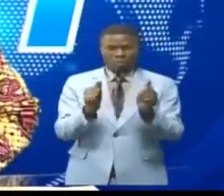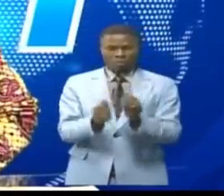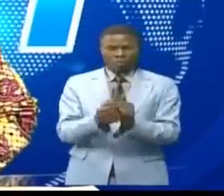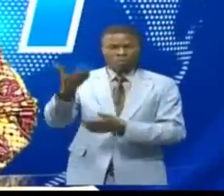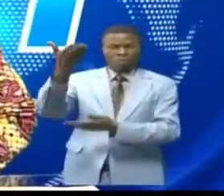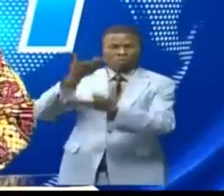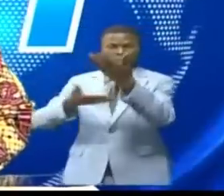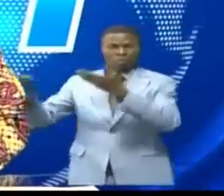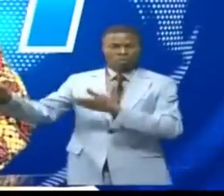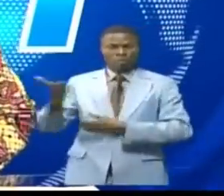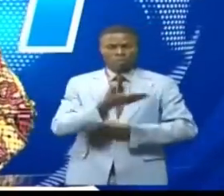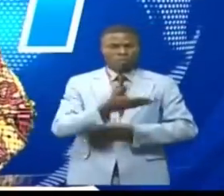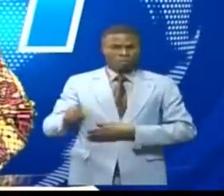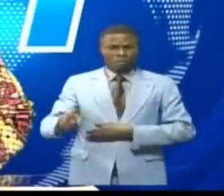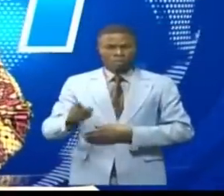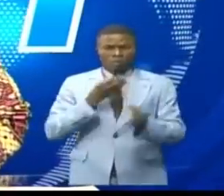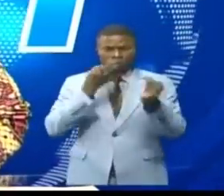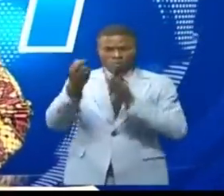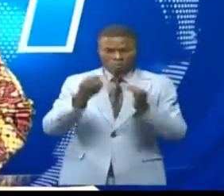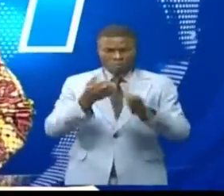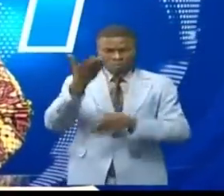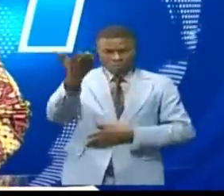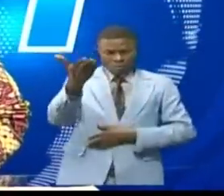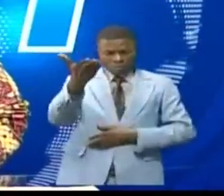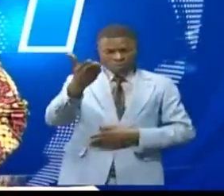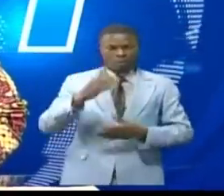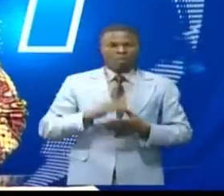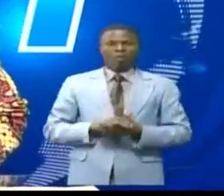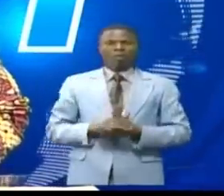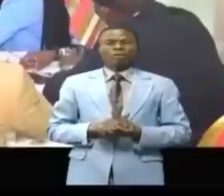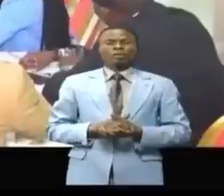sur les corridors. Les détails avec Willy Atunakov.